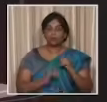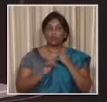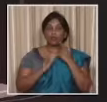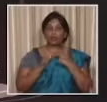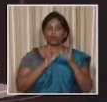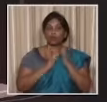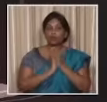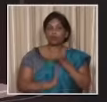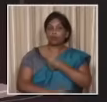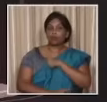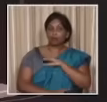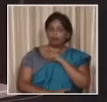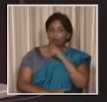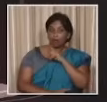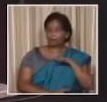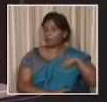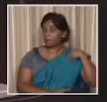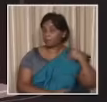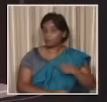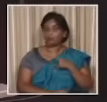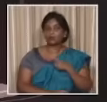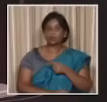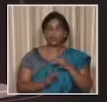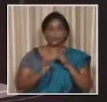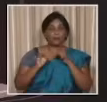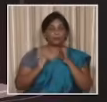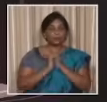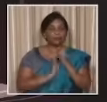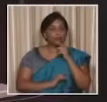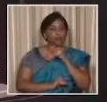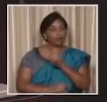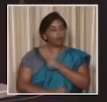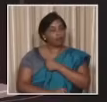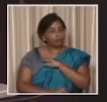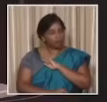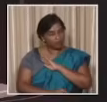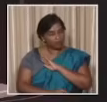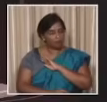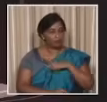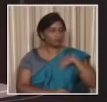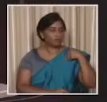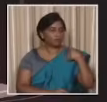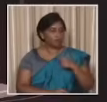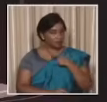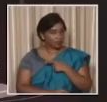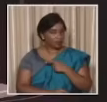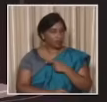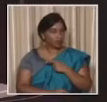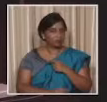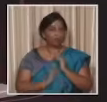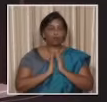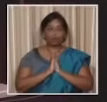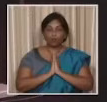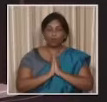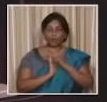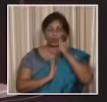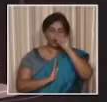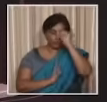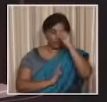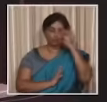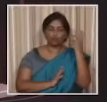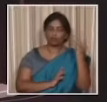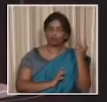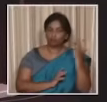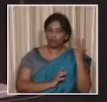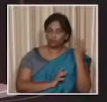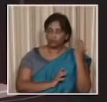නායක ස්වාමින්වන් වහන්සේ ප්‍රමුඛ මිහින්තලා පුදුබිමේ ස්වාමින්වන් වහන්සේ ප්‍රමුඛ බෞද්ධ හින්දු